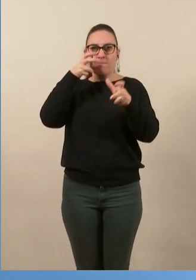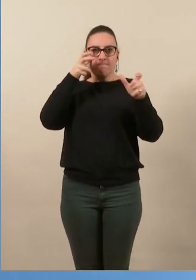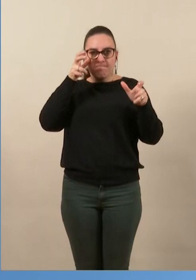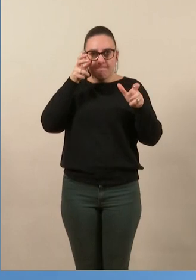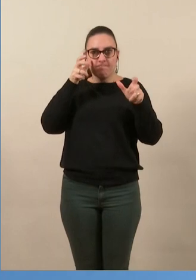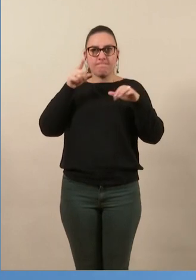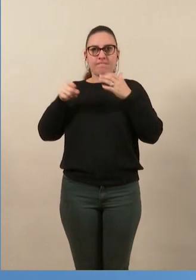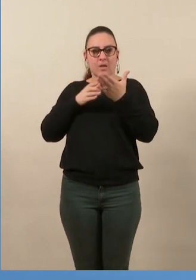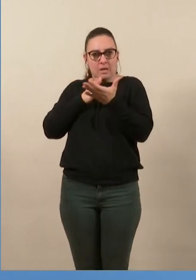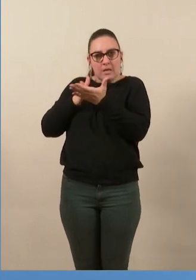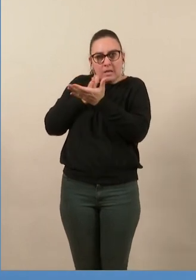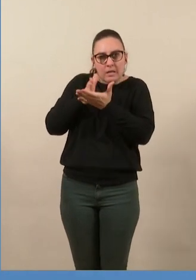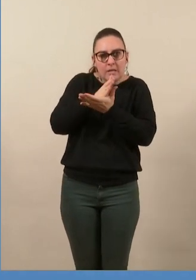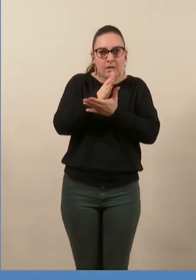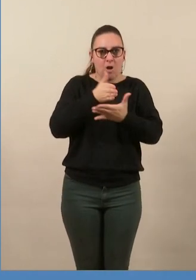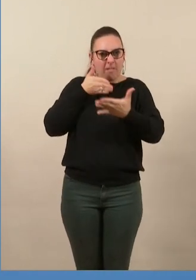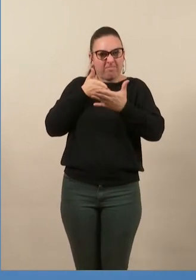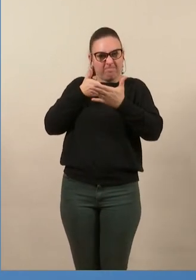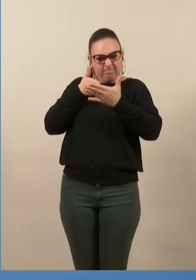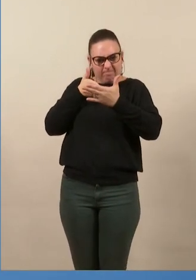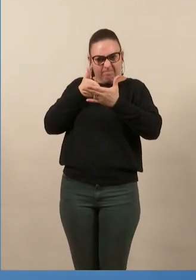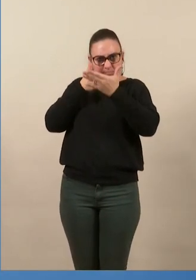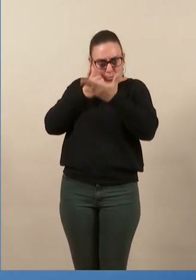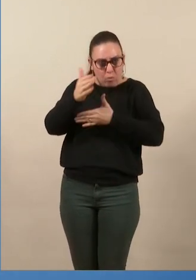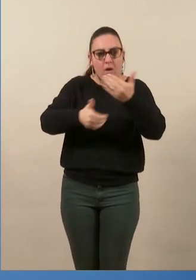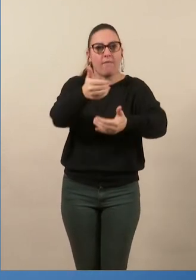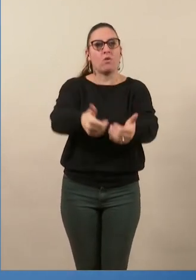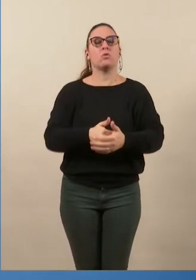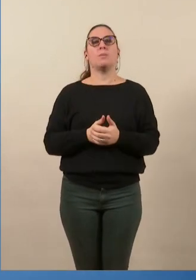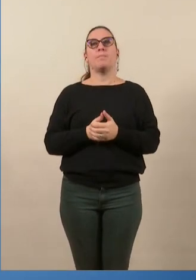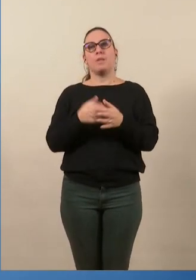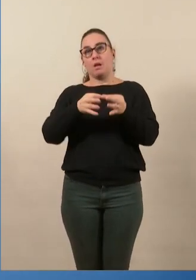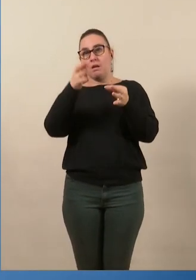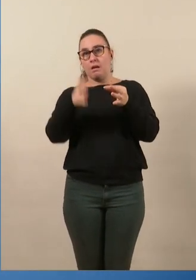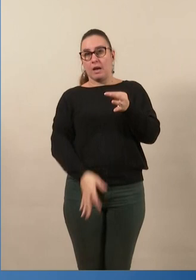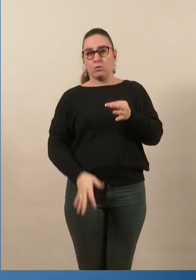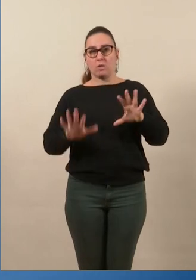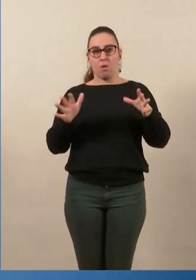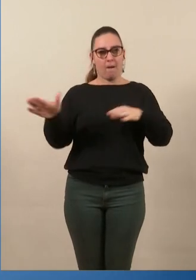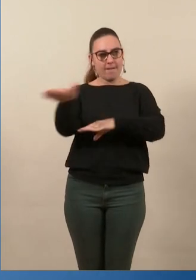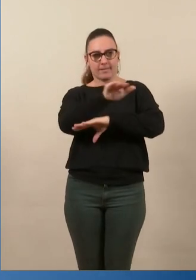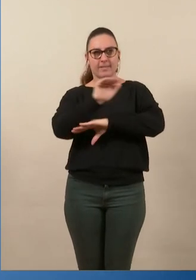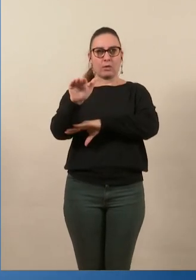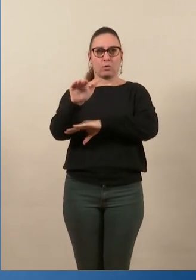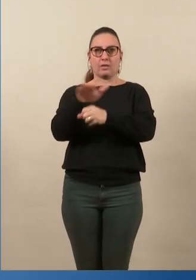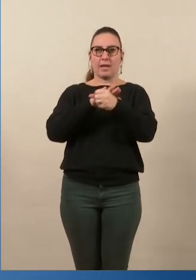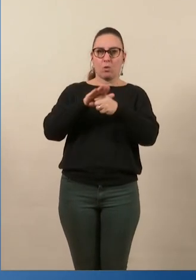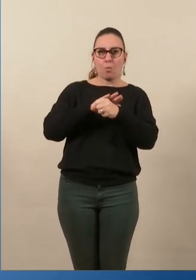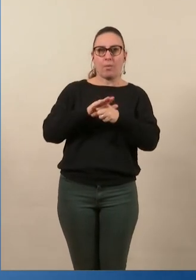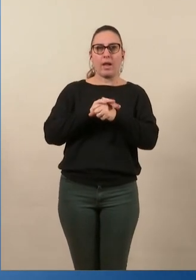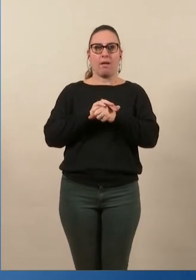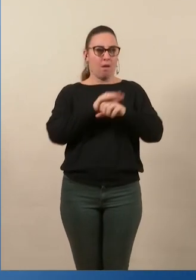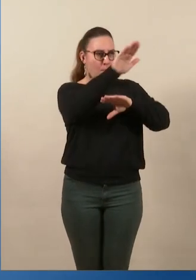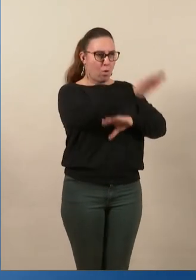une trajectoire de résilience avec pour finalité de garantir toutes les sécurités protéger les biens